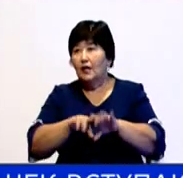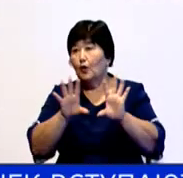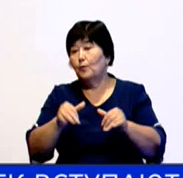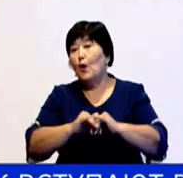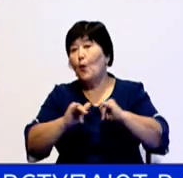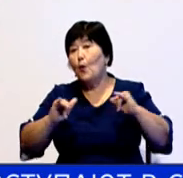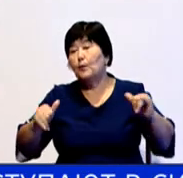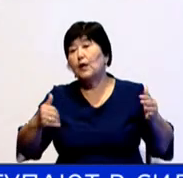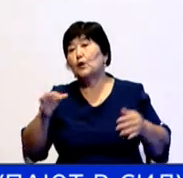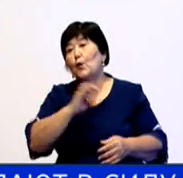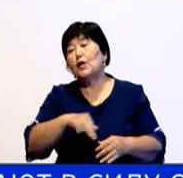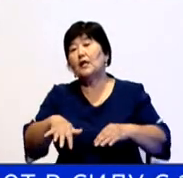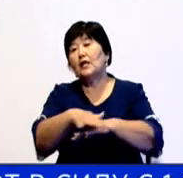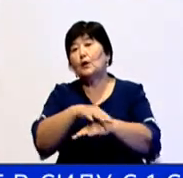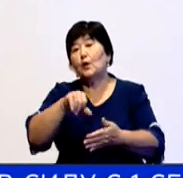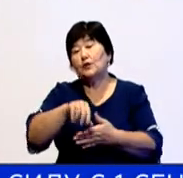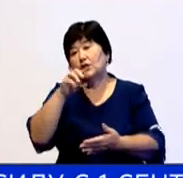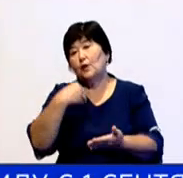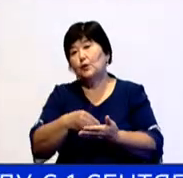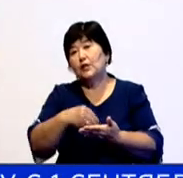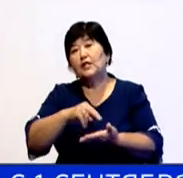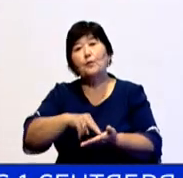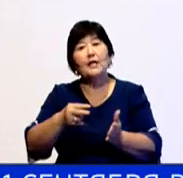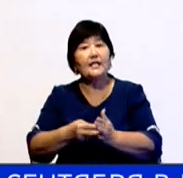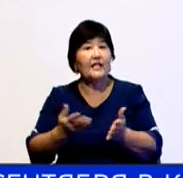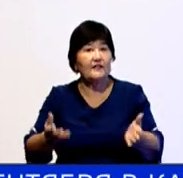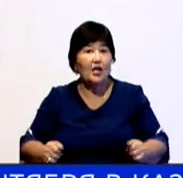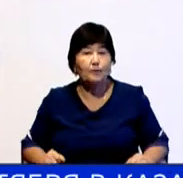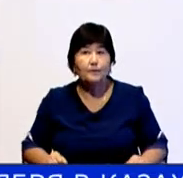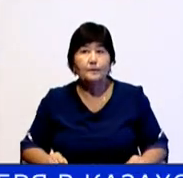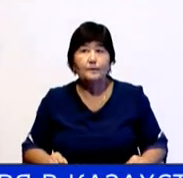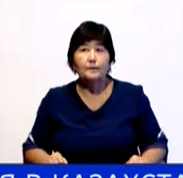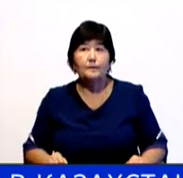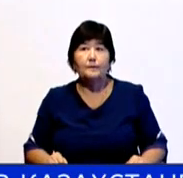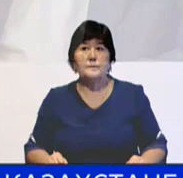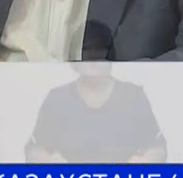увеличивается доля народного участия в бюджетном планировании а минусы